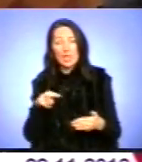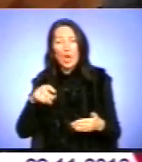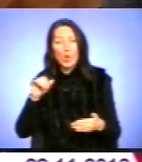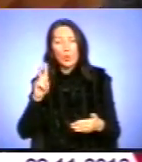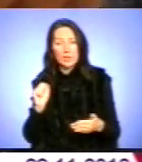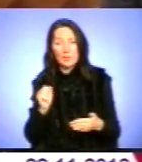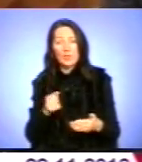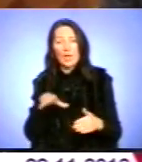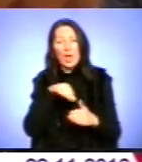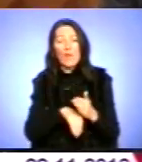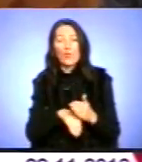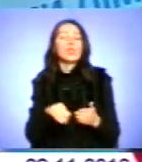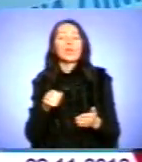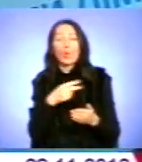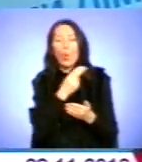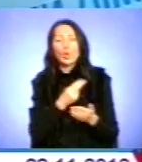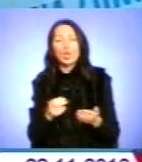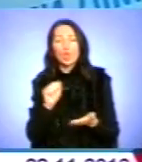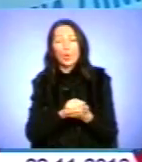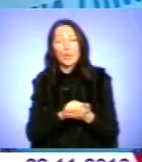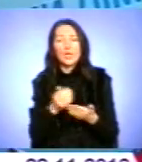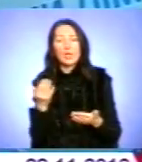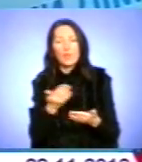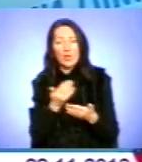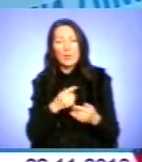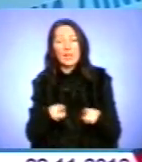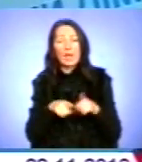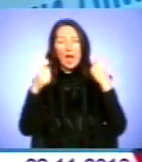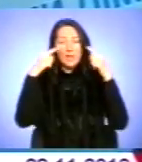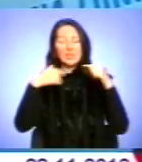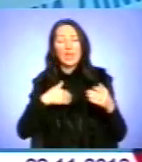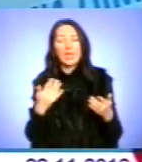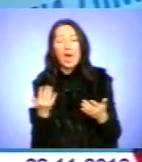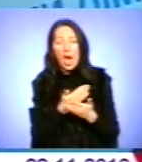документальні фільми і казки. Я рад,